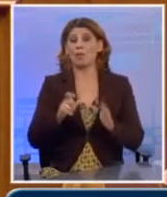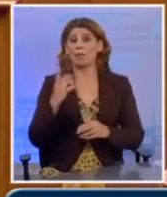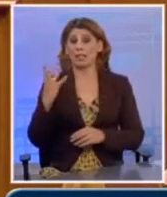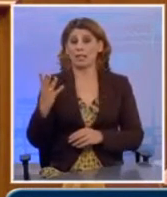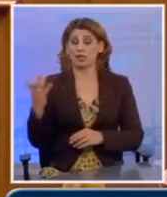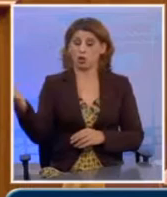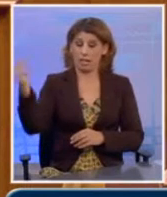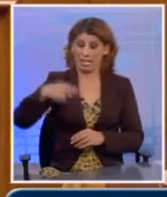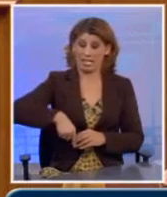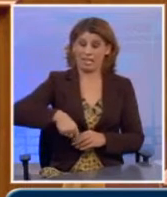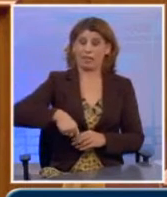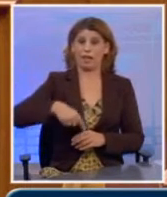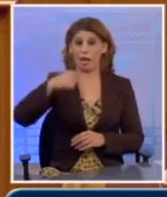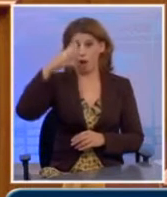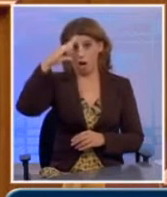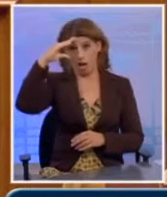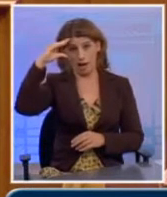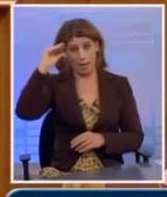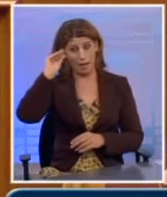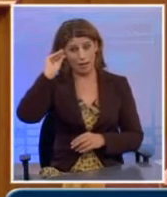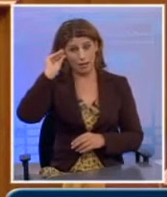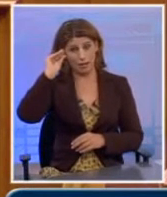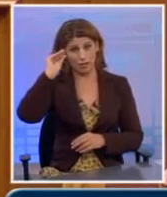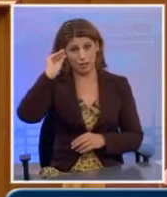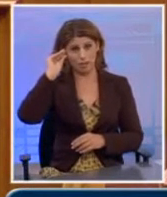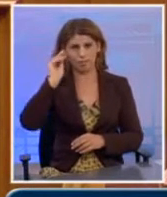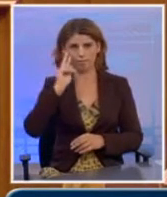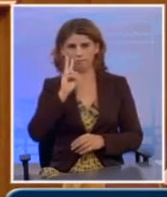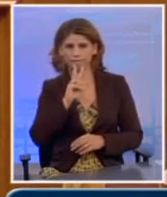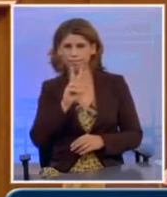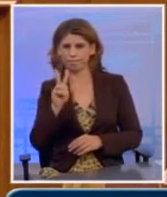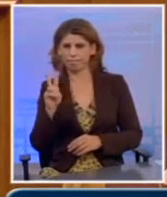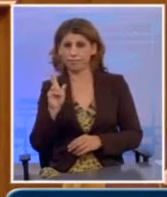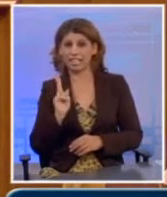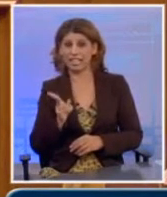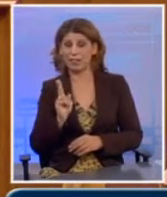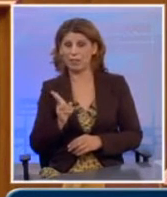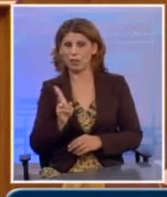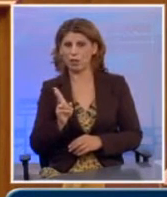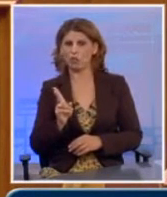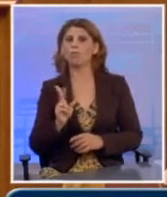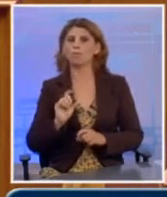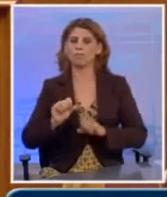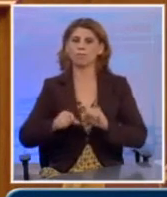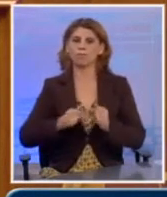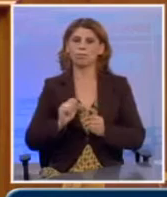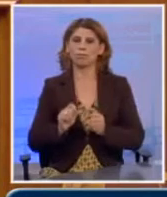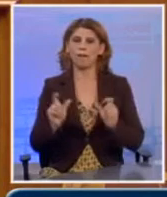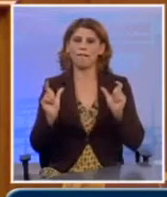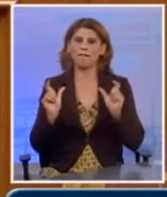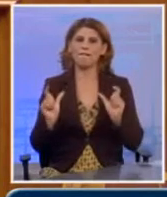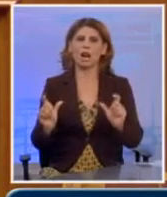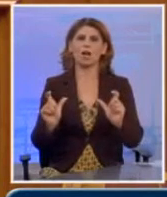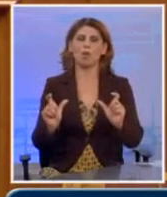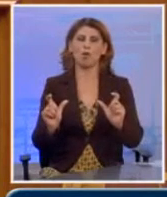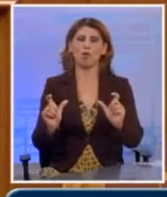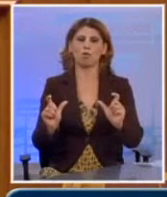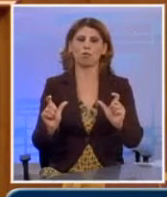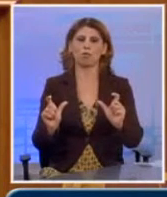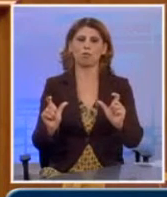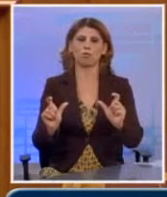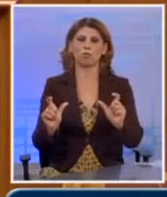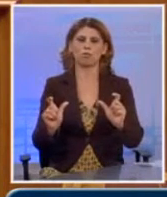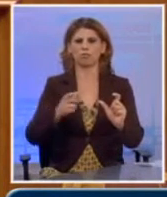επέστρεψε ο Κωνσταντίνος Καραμαλής, διέβλεψε τον κίνδυνο και προσπάθησε να βγάλει φραγμό